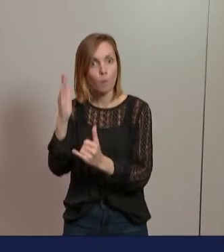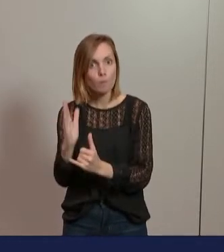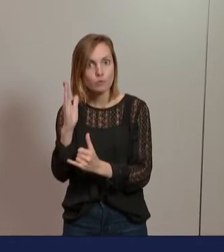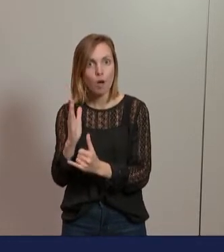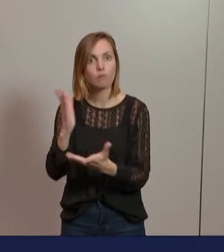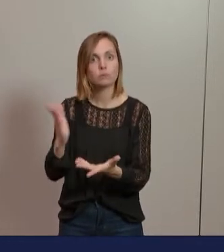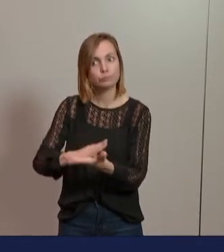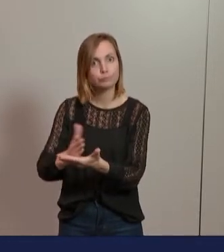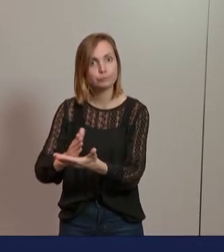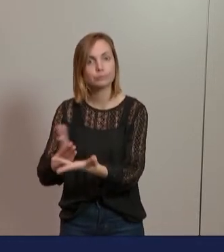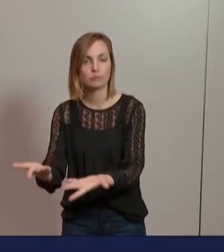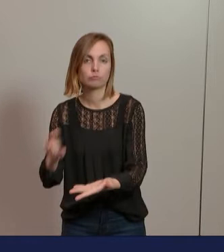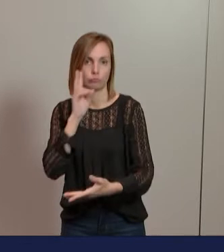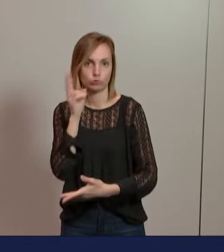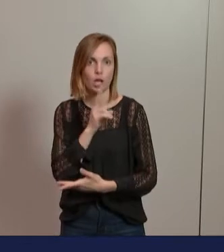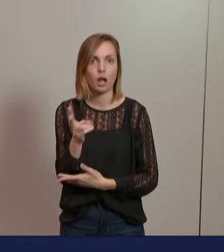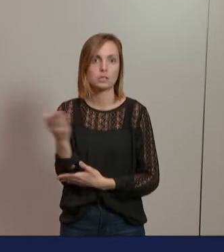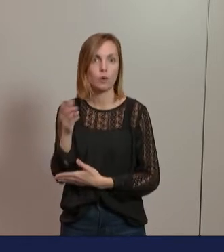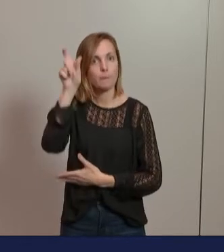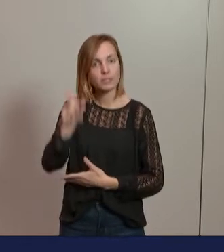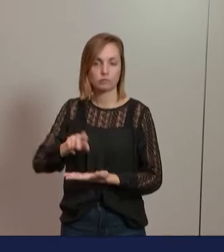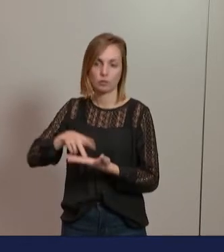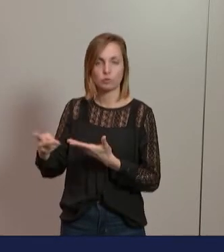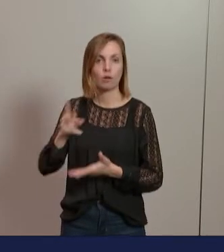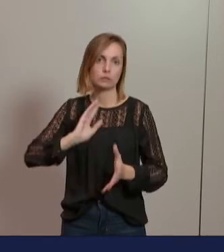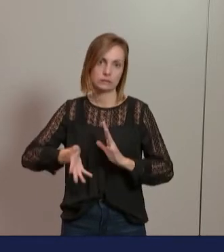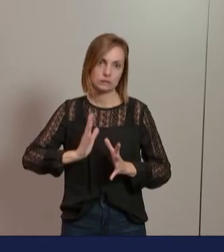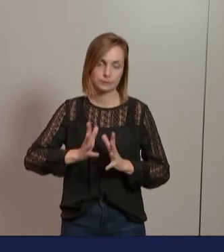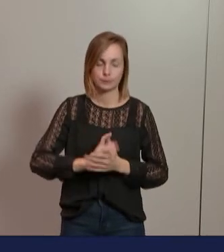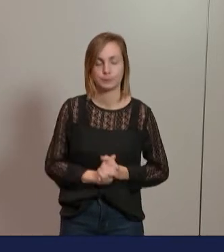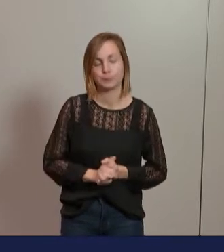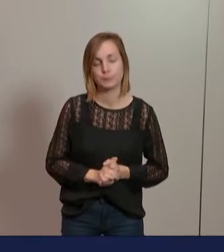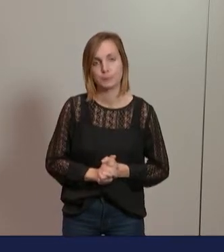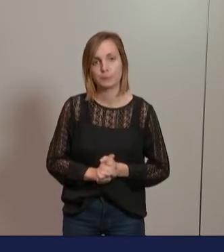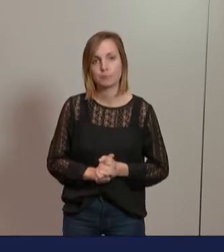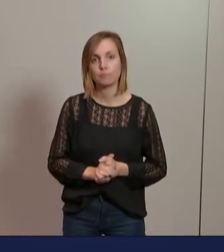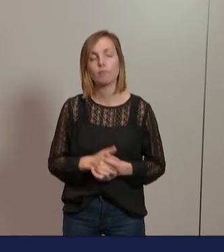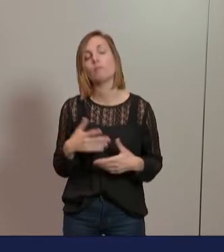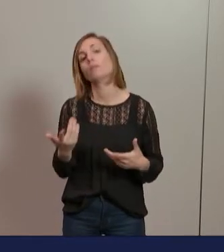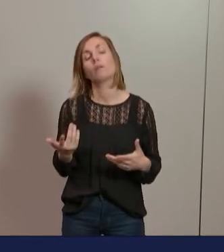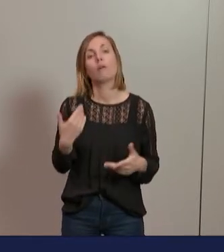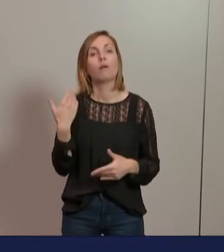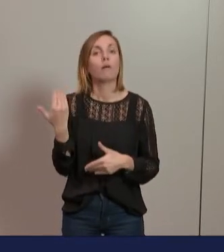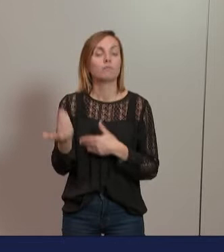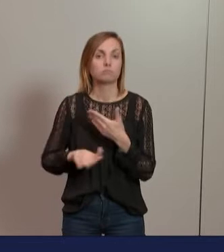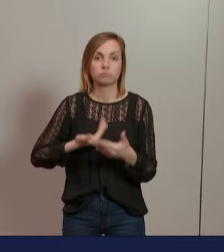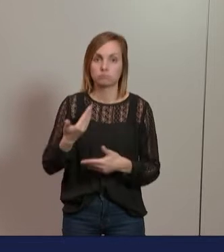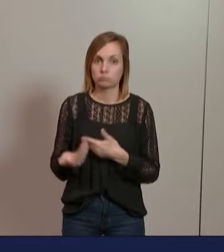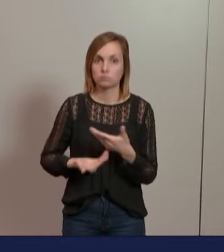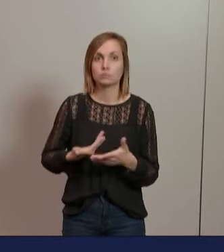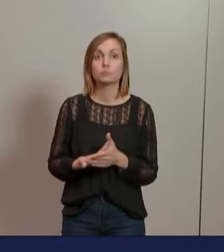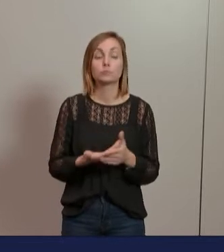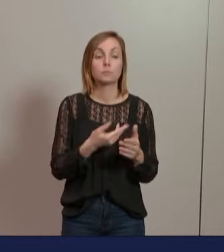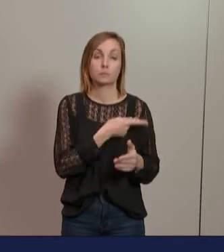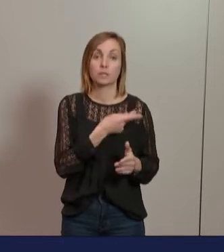Généralement, c'est la mise à disposition de traducteurs ou traductrices LSF. Ensuite, la poursuite, la prescription, sur prescription